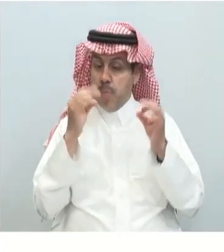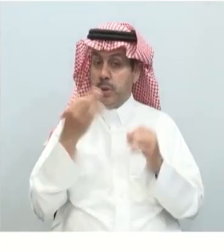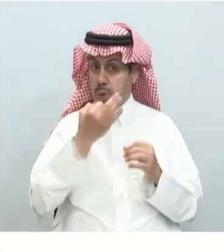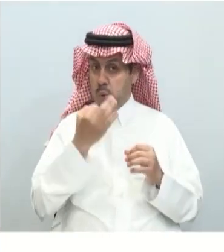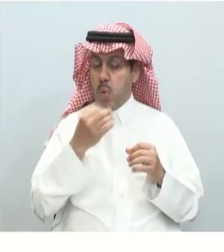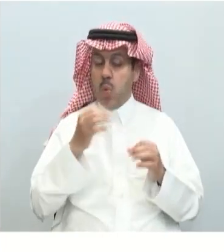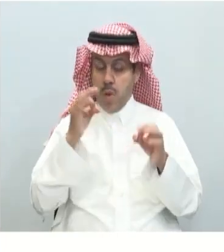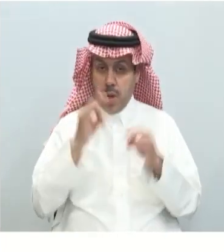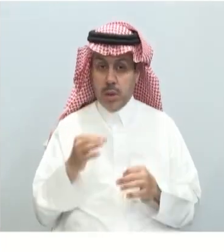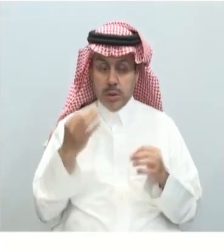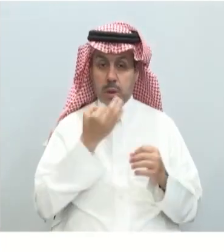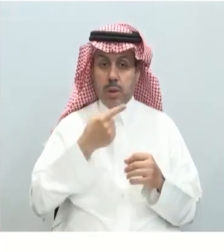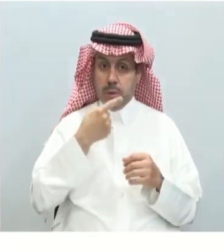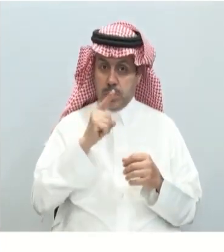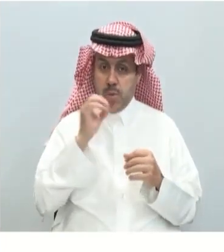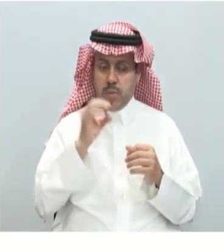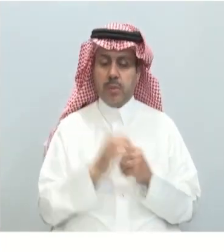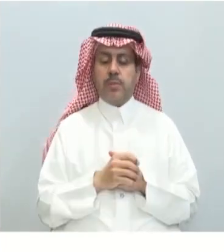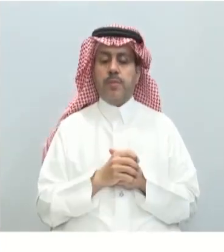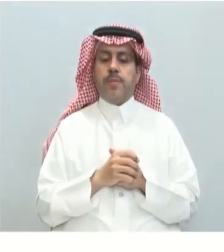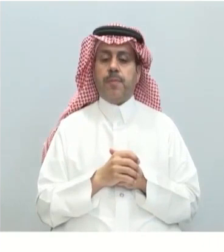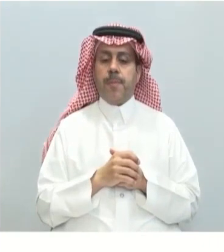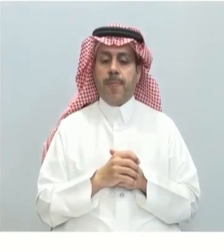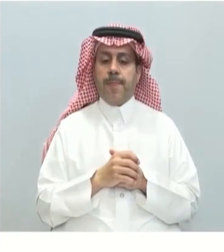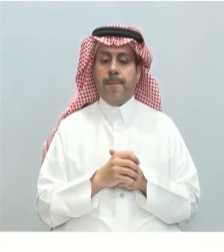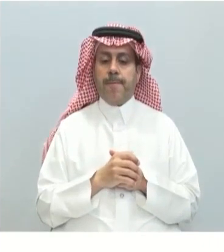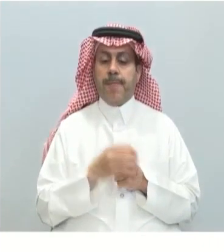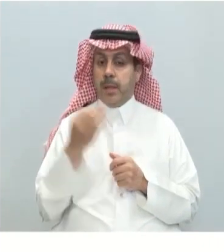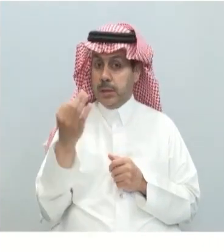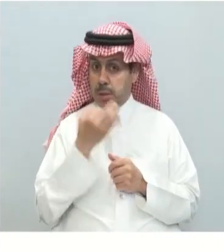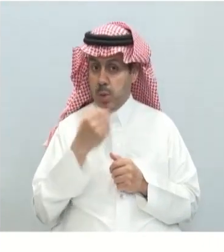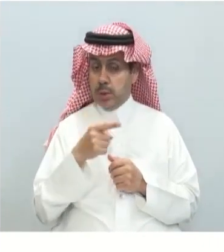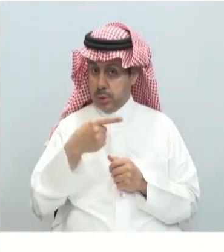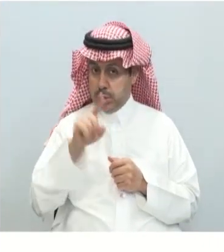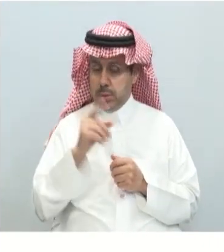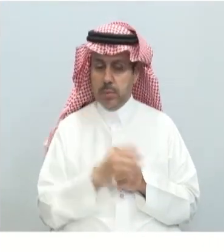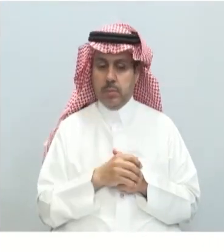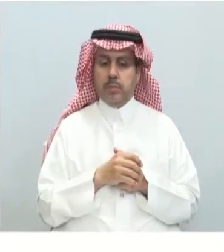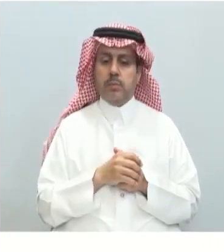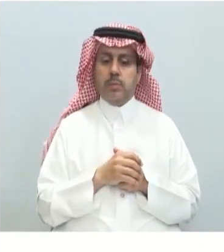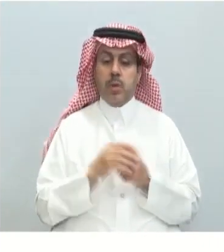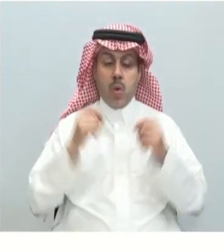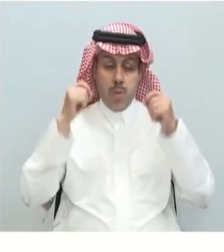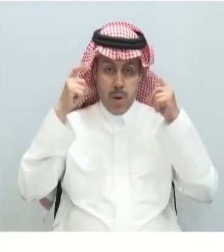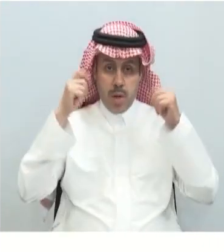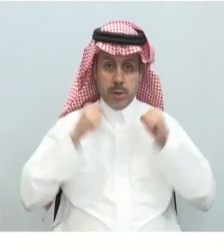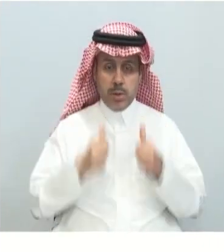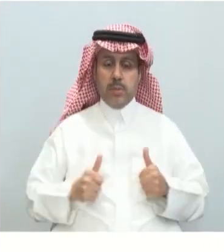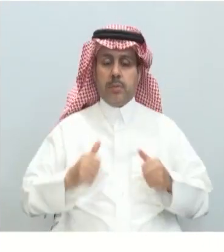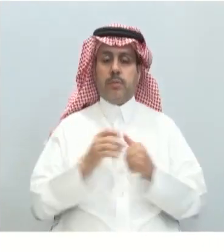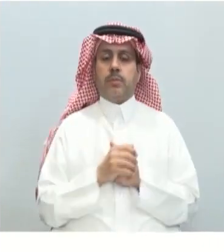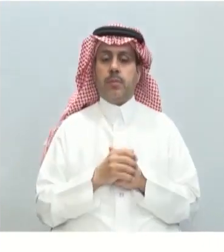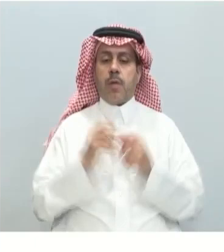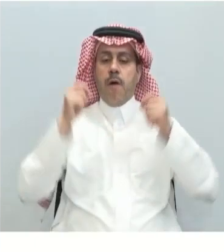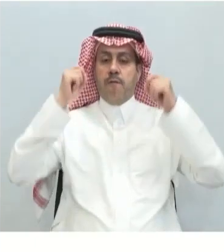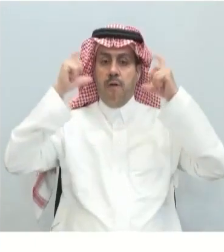في بناء الفهم للايات فلا بد من ان تكون التلاوه تلاوه صحيحه حتى يمكن للطالب والطالبه ان